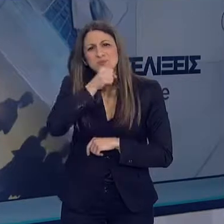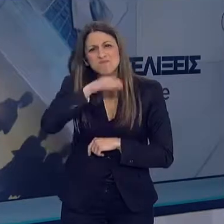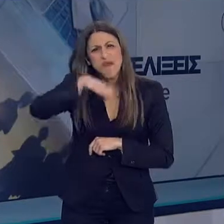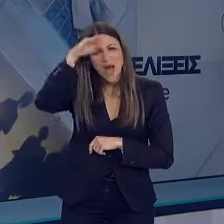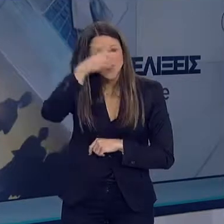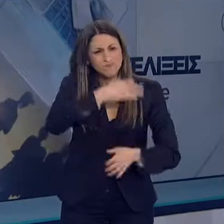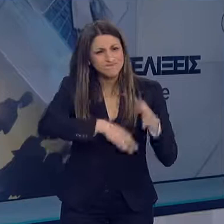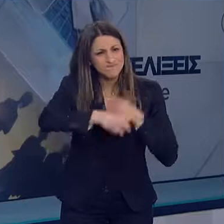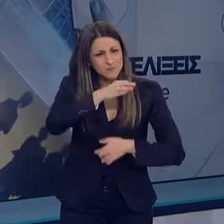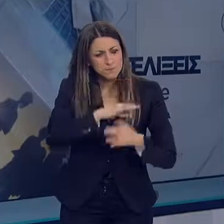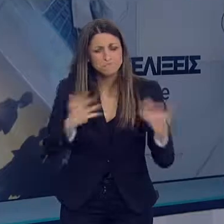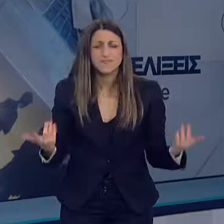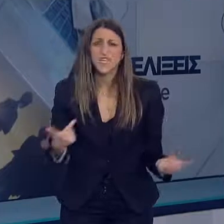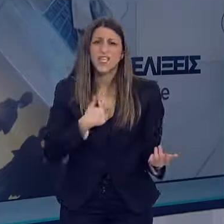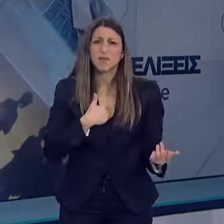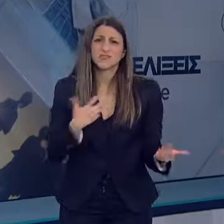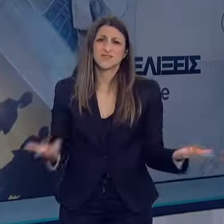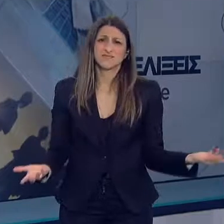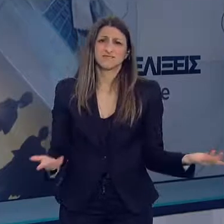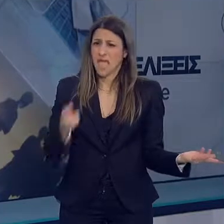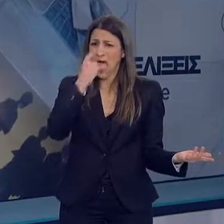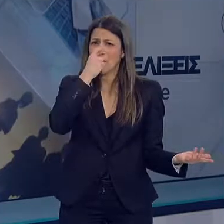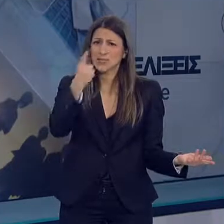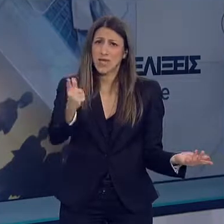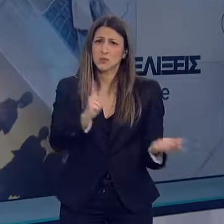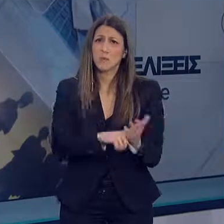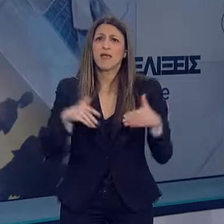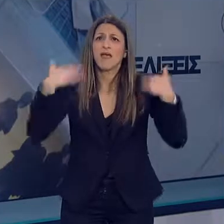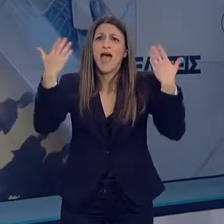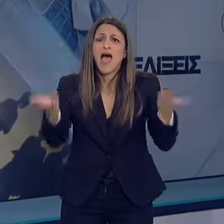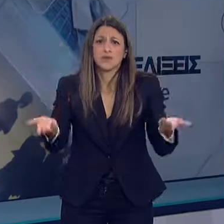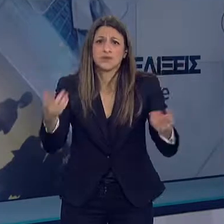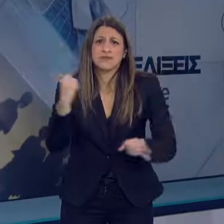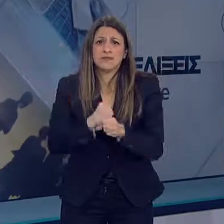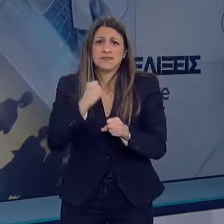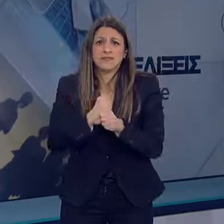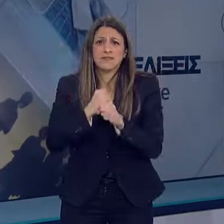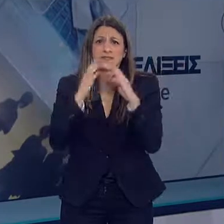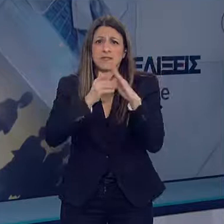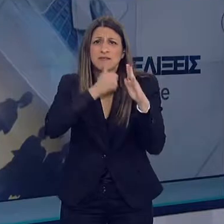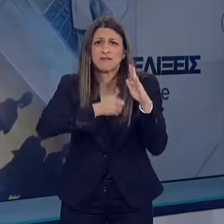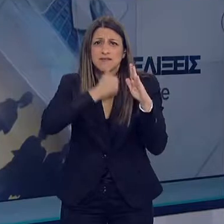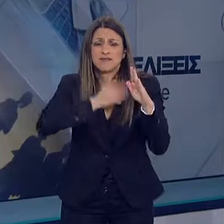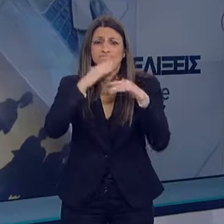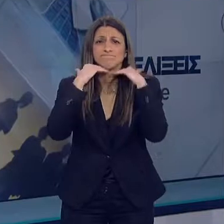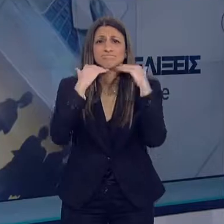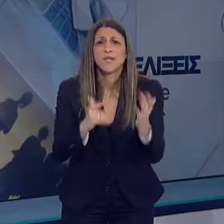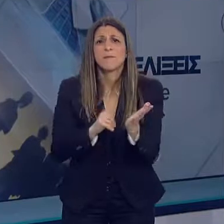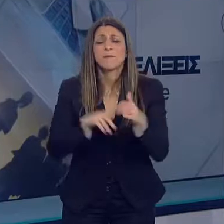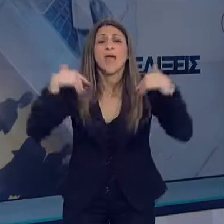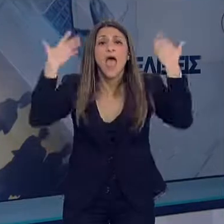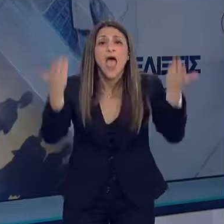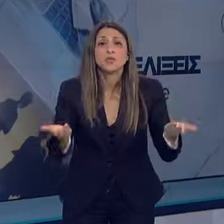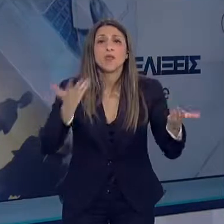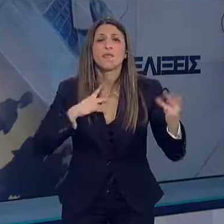μου λέει: «Γιατρέ, και εμείς κάποια στιγμή πρέπει να βγούμε έξω, γιατί δεν μπορούμε να είμαστε συνέχεια μέσα και θέλουμε να πάμε